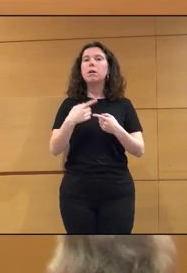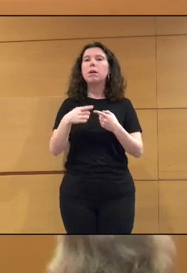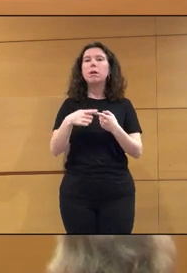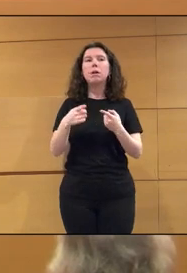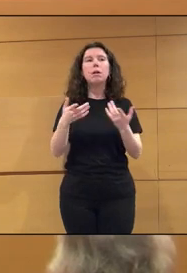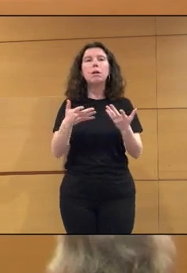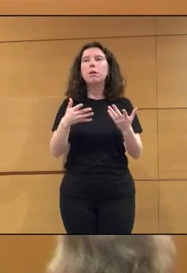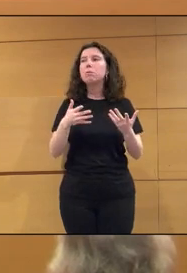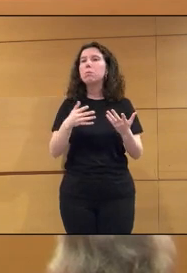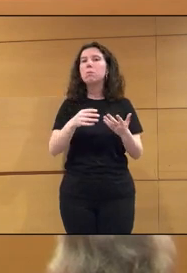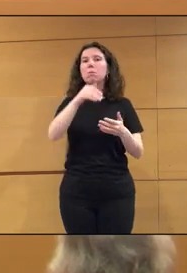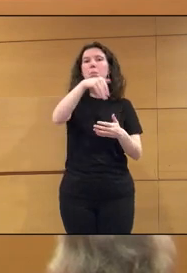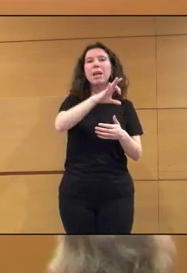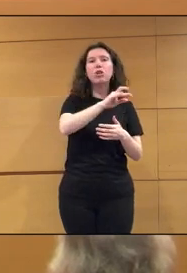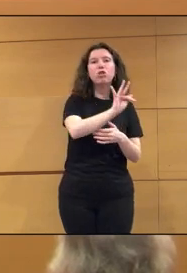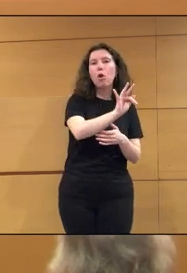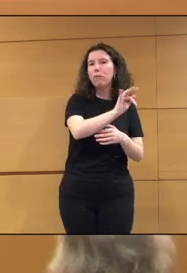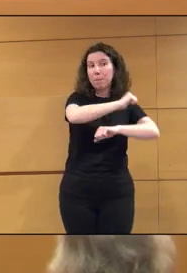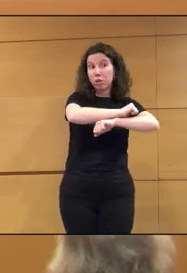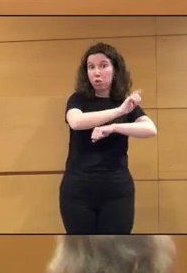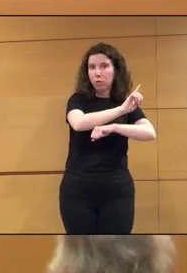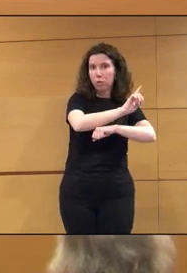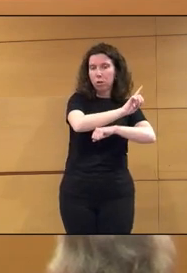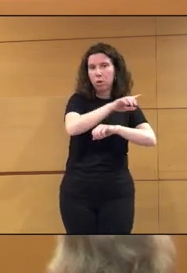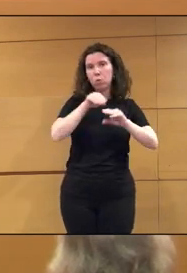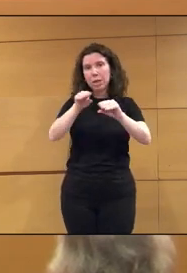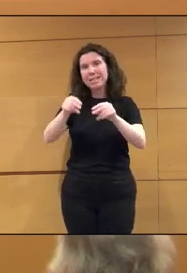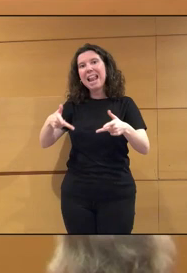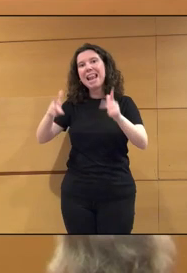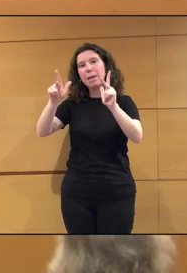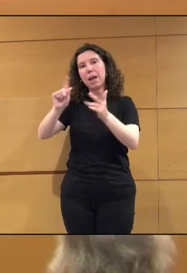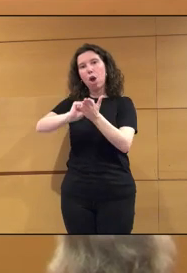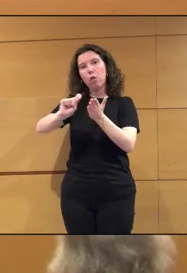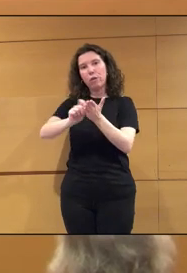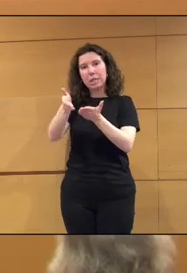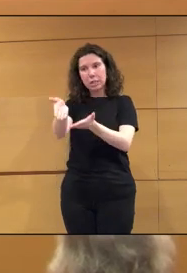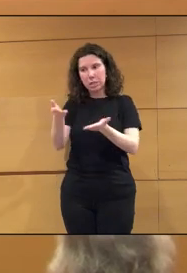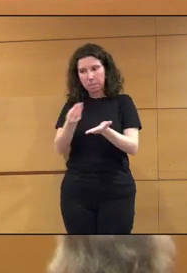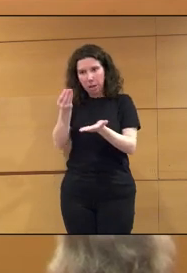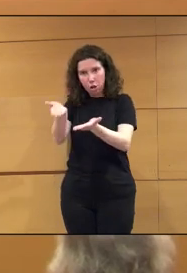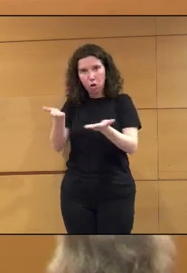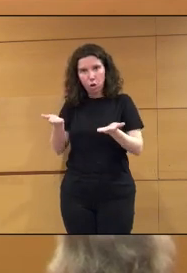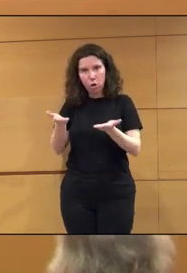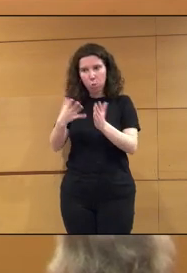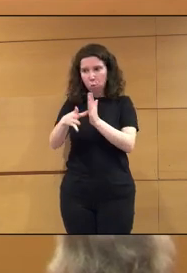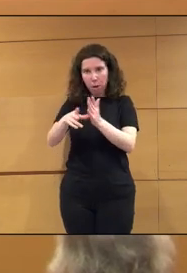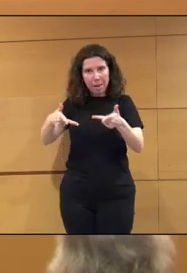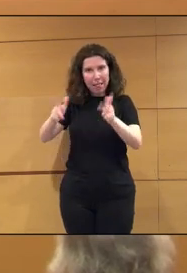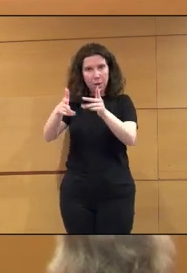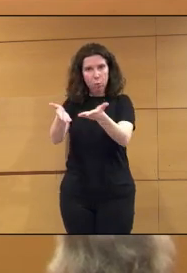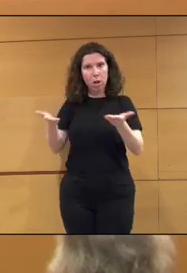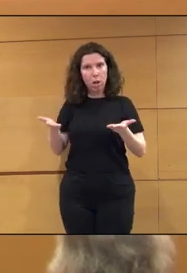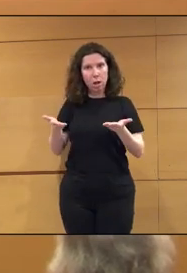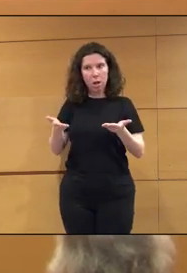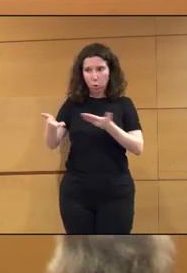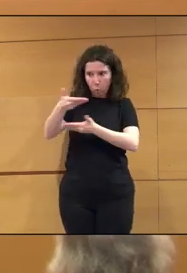no utilitzem LibreOffice? Per què no anem a eines de programari lliure? Per què col·laboratives?